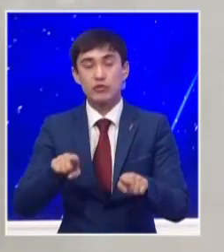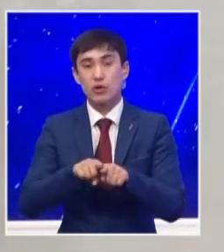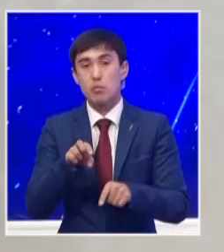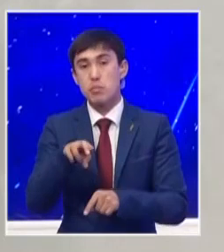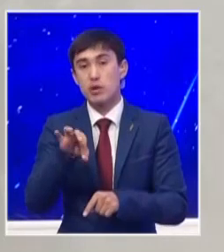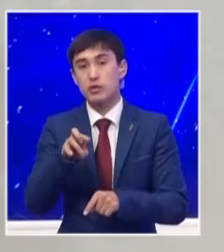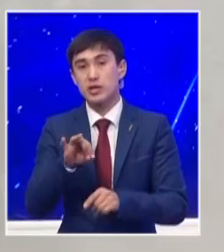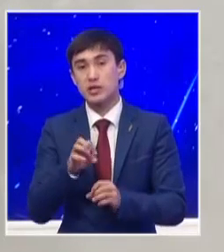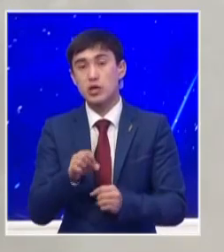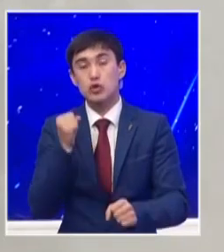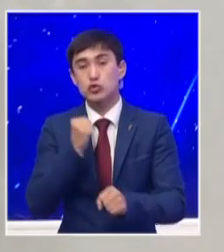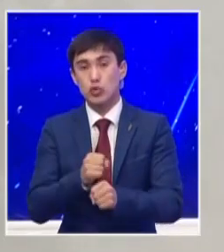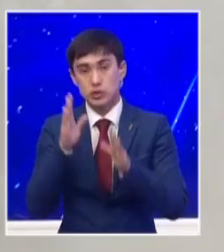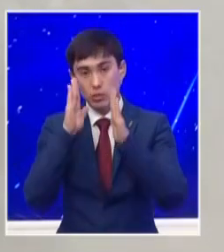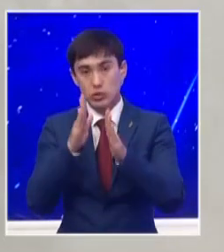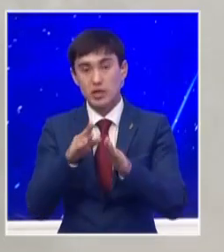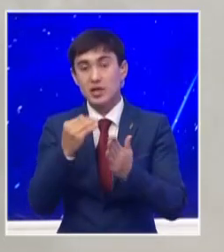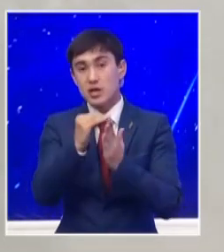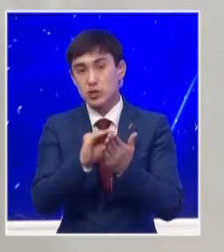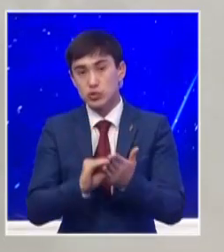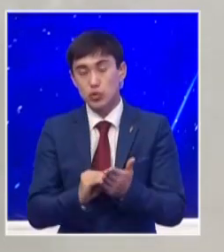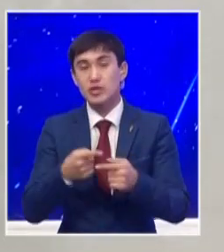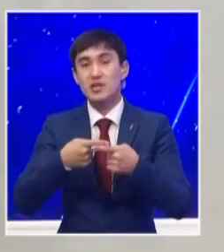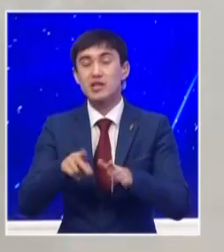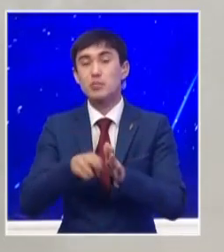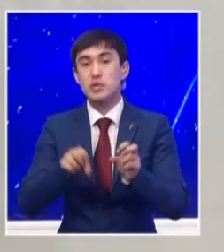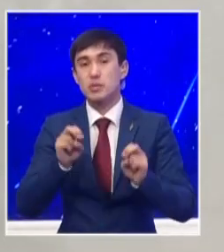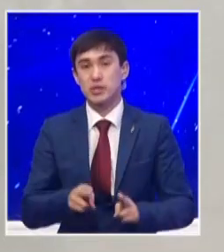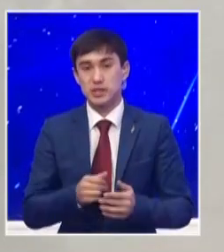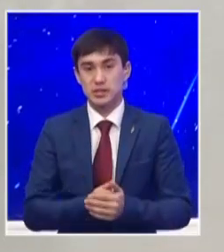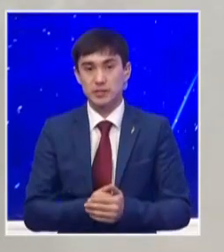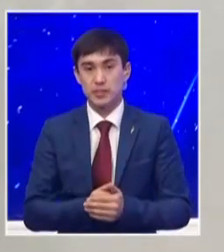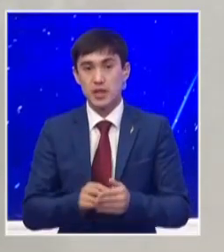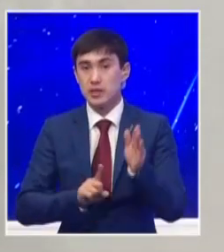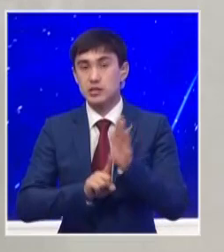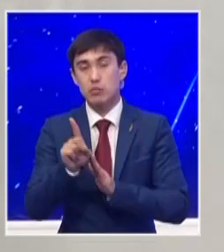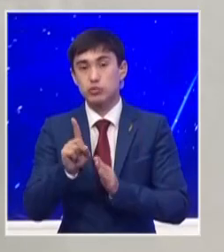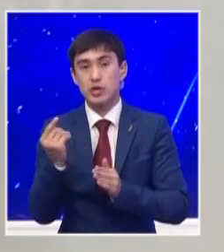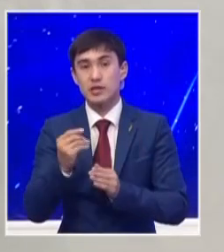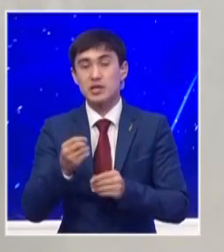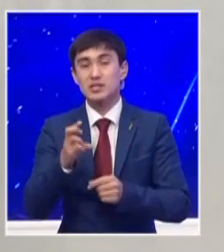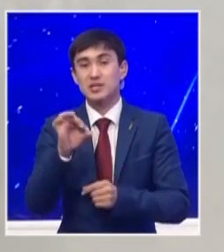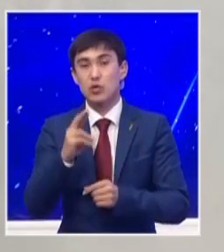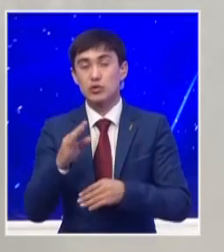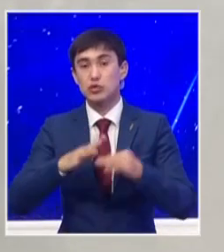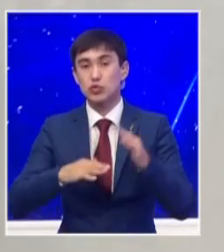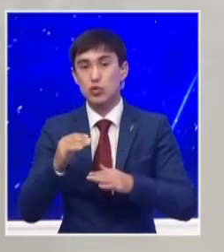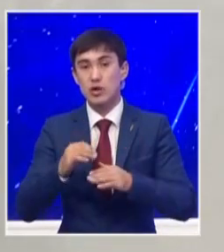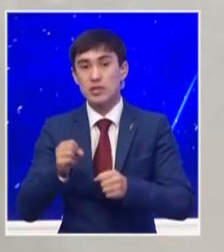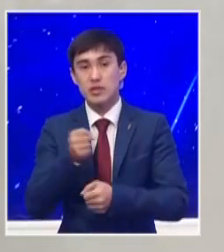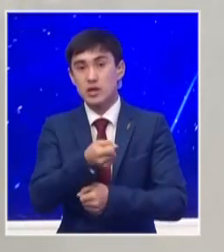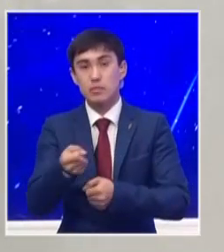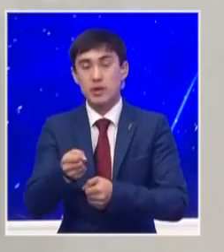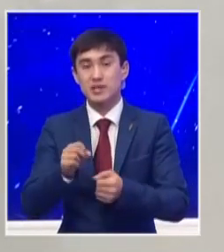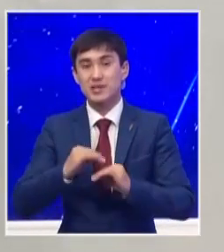пиротехники строго соблюдать инструкцию и технику безопасности не запускать салюты из рук не допускать ко огню детей